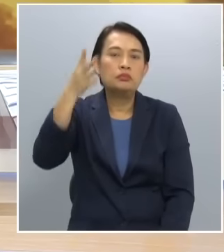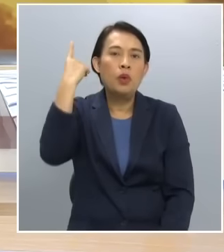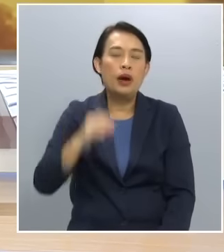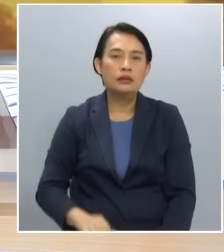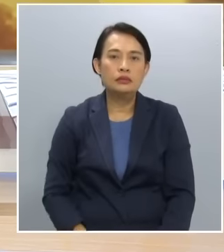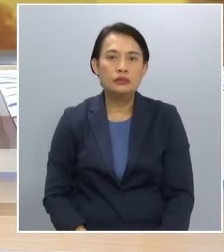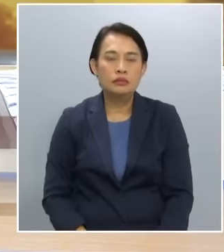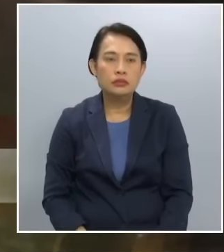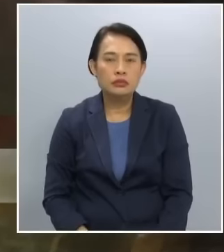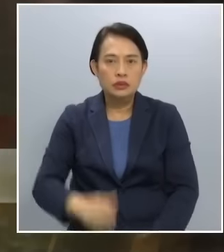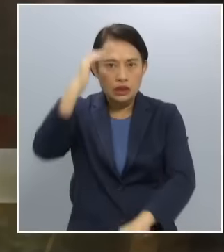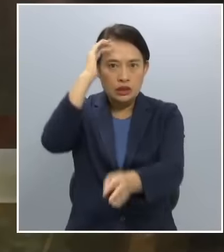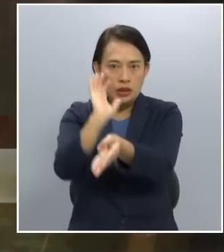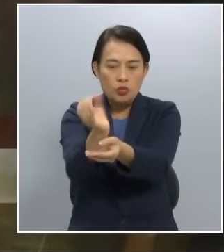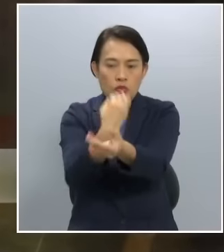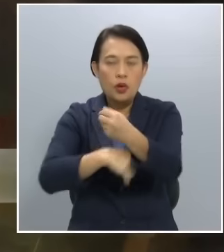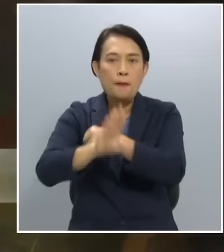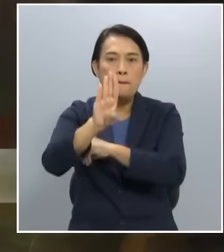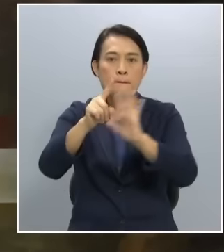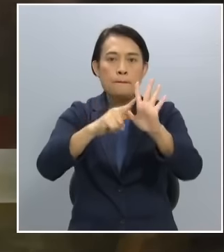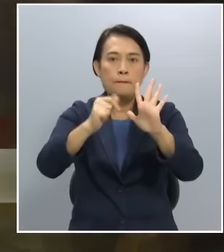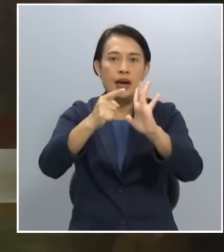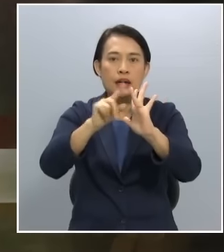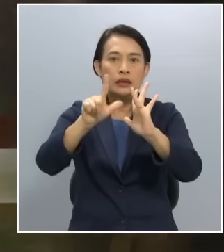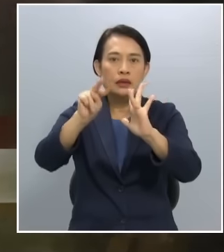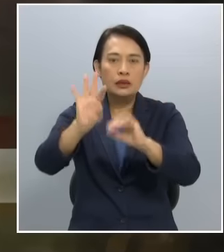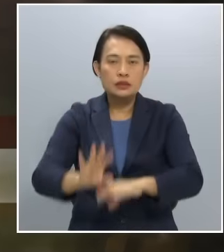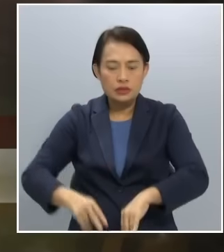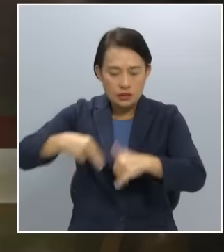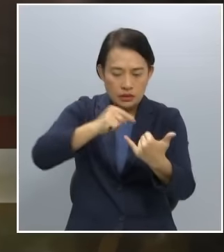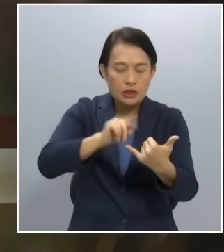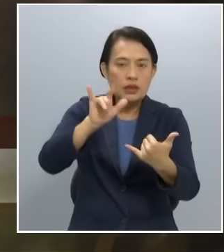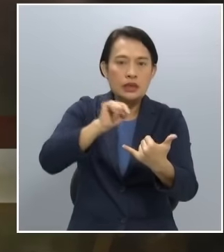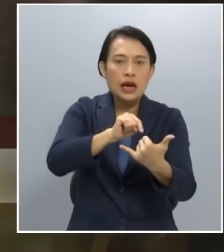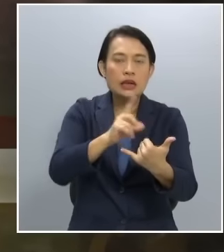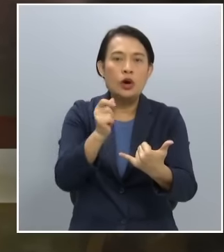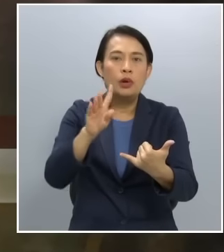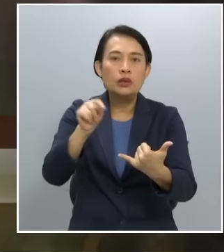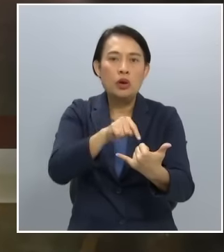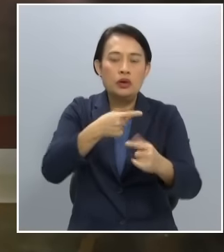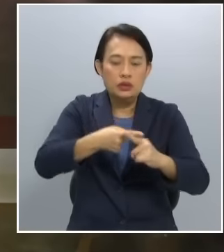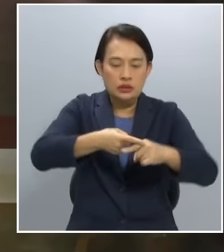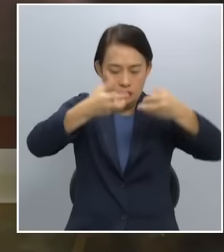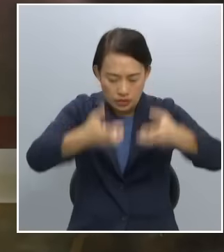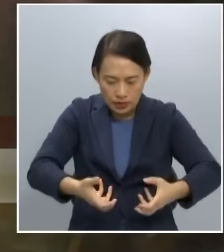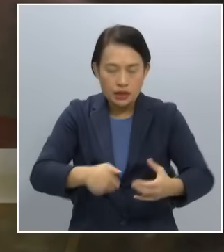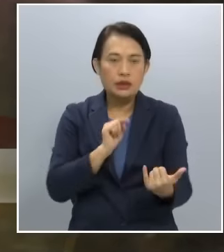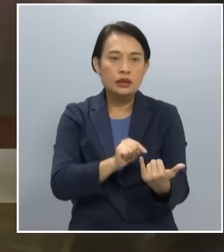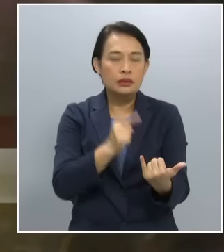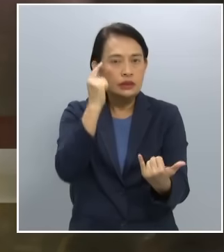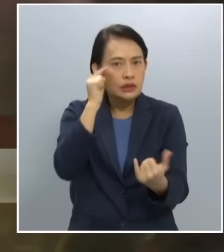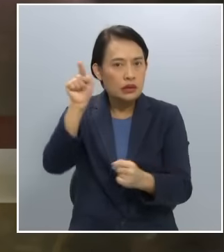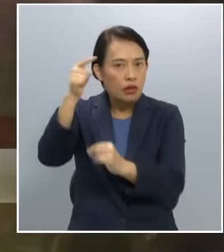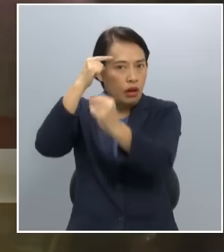นครปฐมรับแจ้งเหตุหนุ่มคลั่งยิงญาติที่เป็นอดีตสมาชิกอบตบาดเจ็บสาหัส่าว่าป่วยกี่